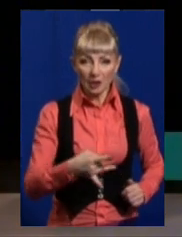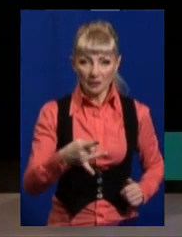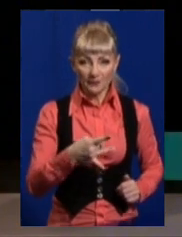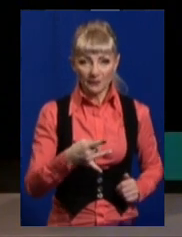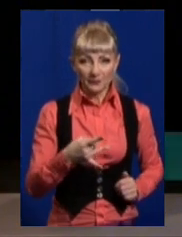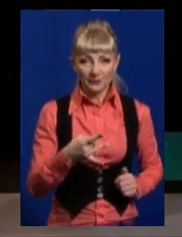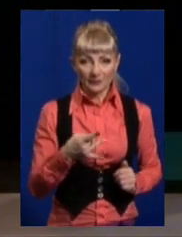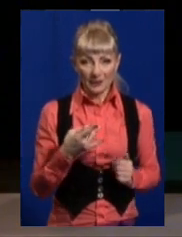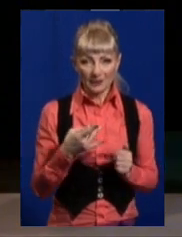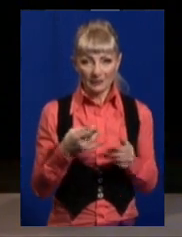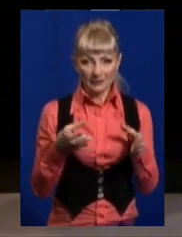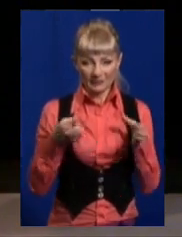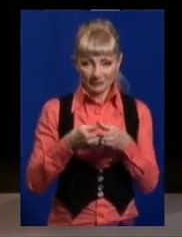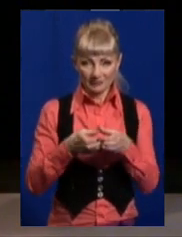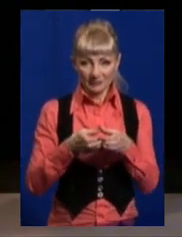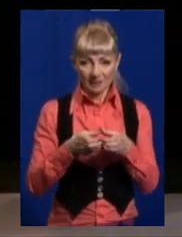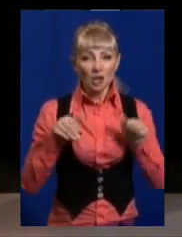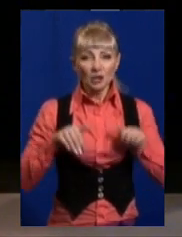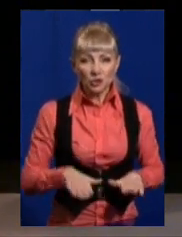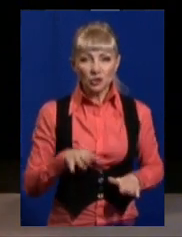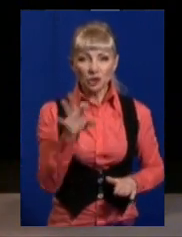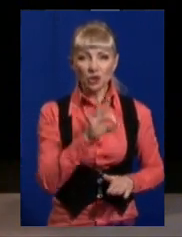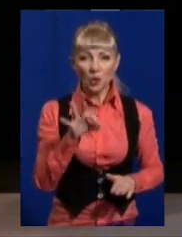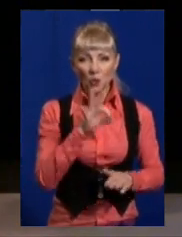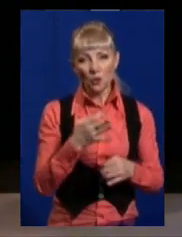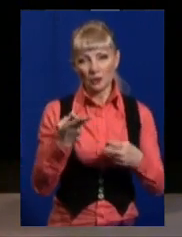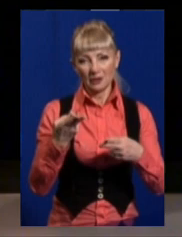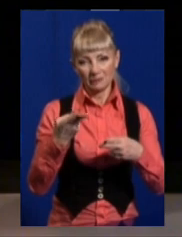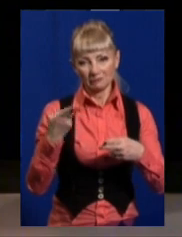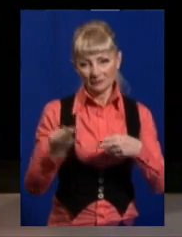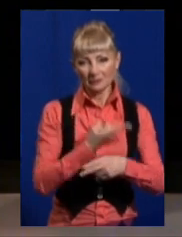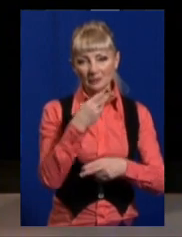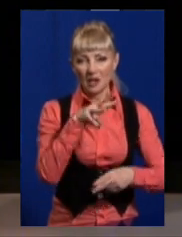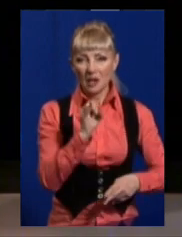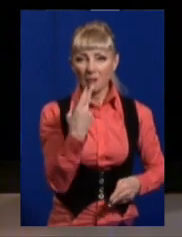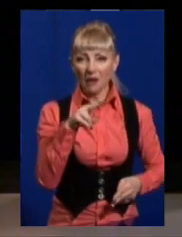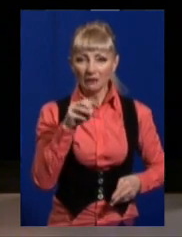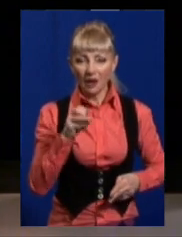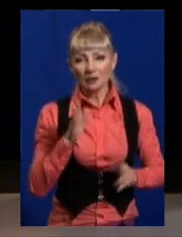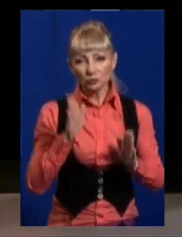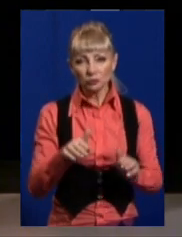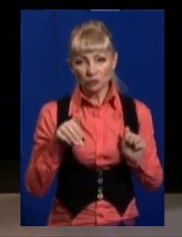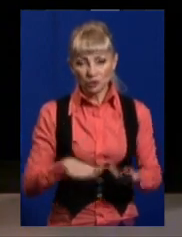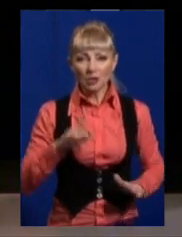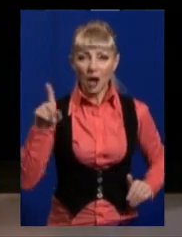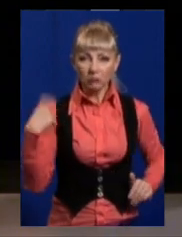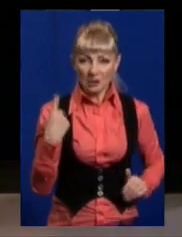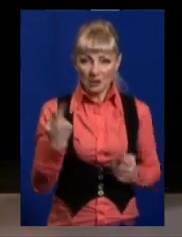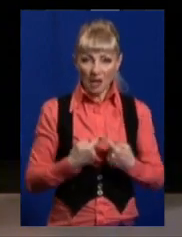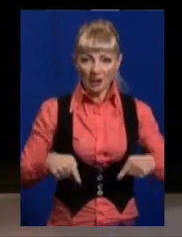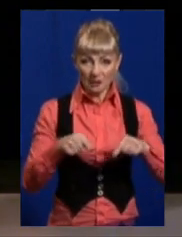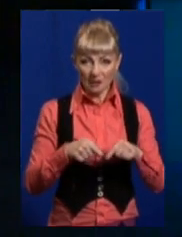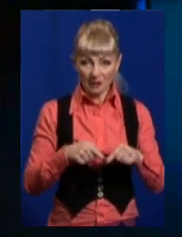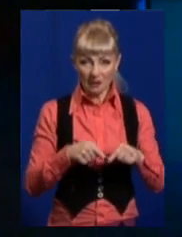районний осередок партії. Угу. Тобто рішення про позбавлення мандата буде приймати, власне, наприклад, обласна